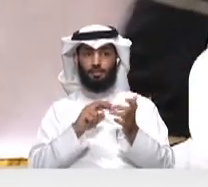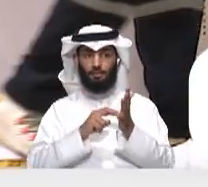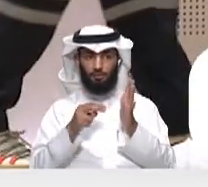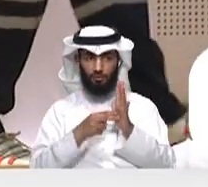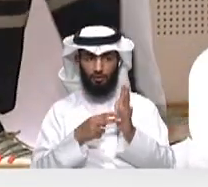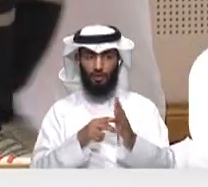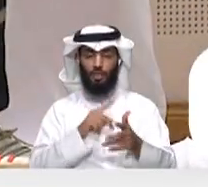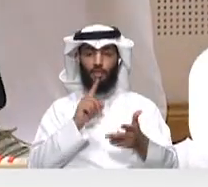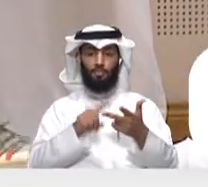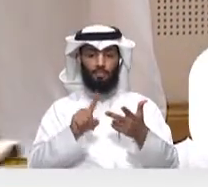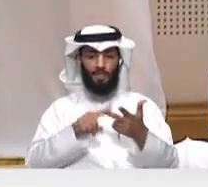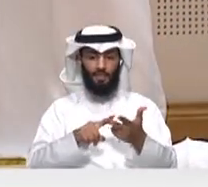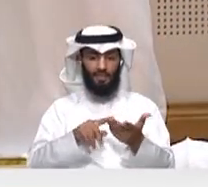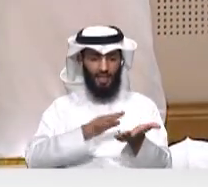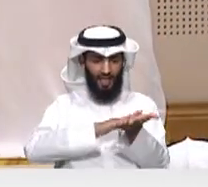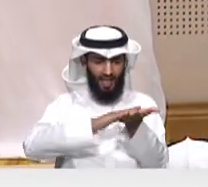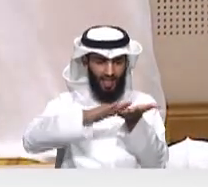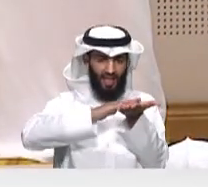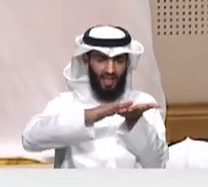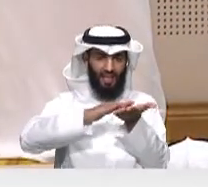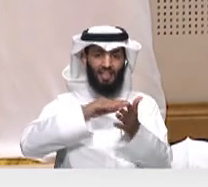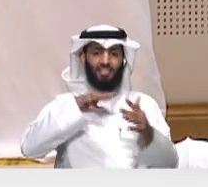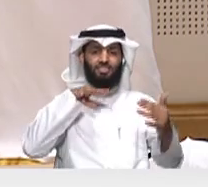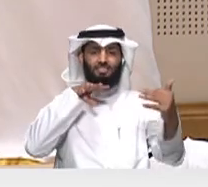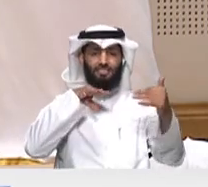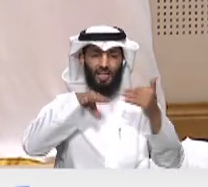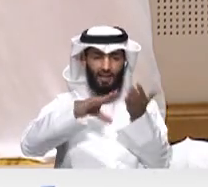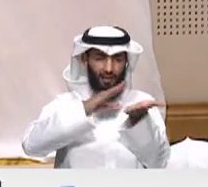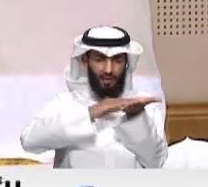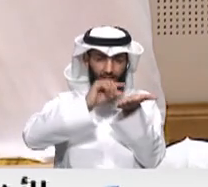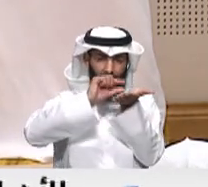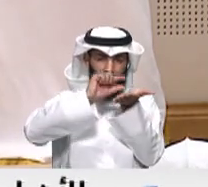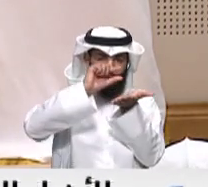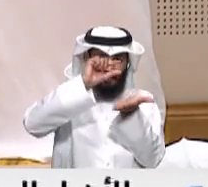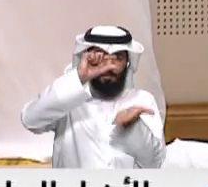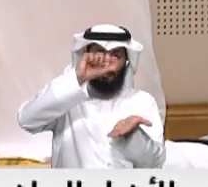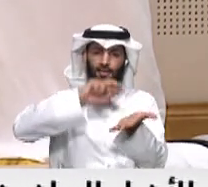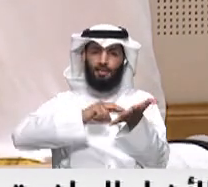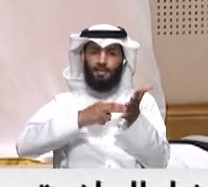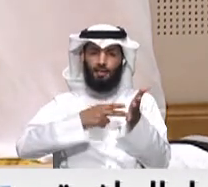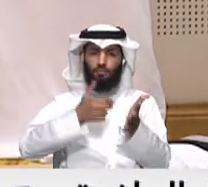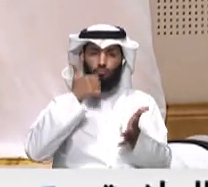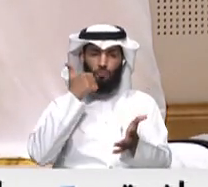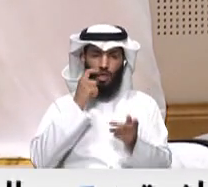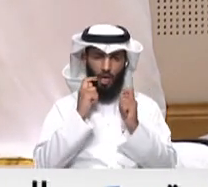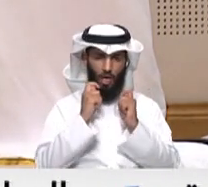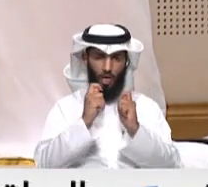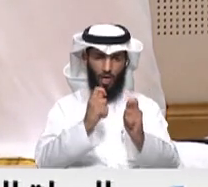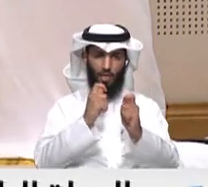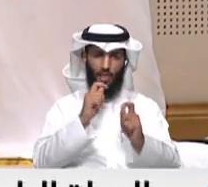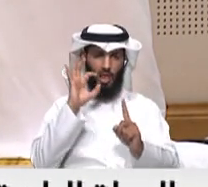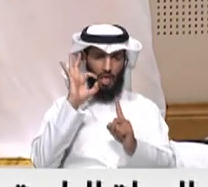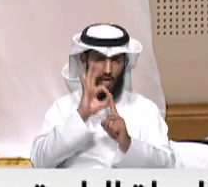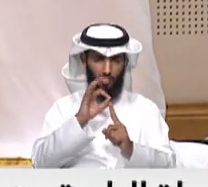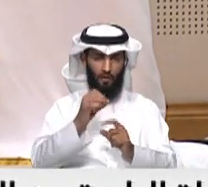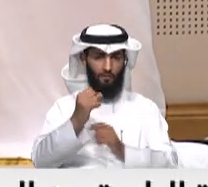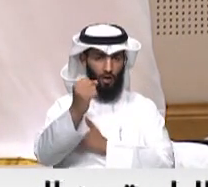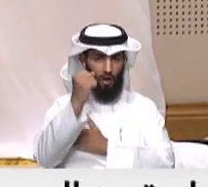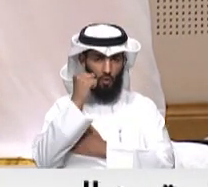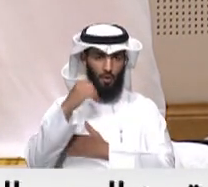الاسفلت وتحقيقا للامان السلاه المروريه وصولا الى بنيه تحتيه